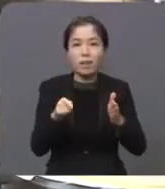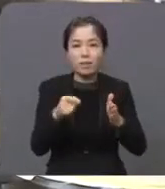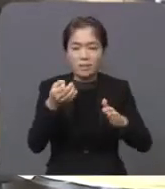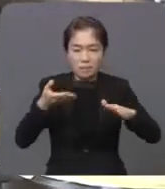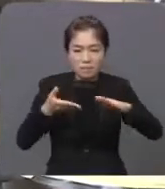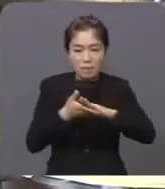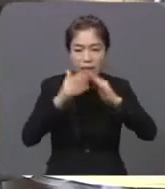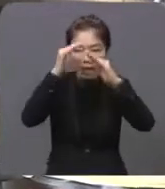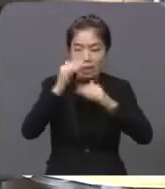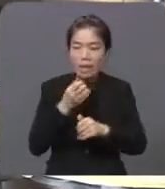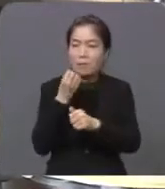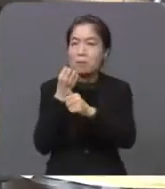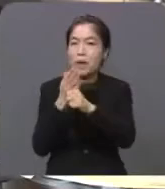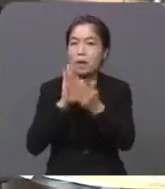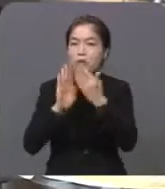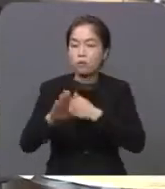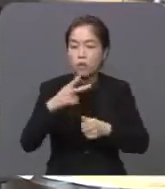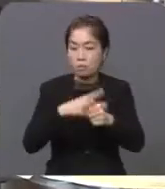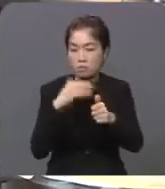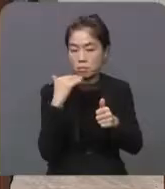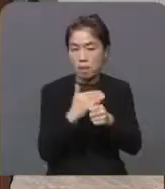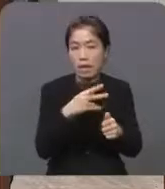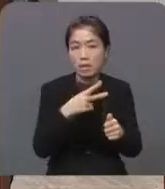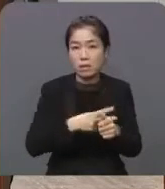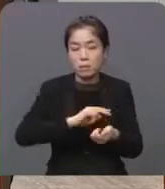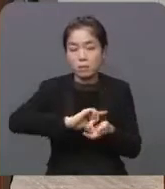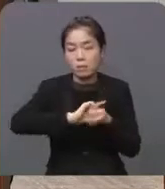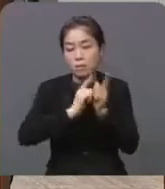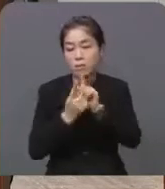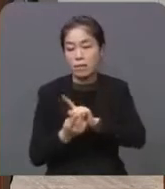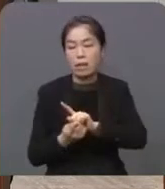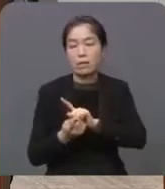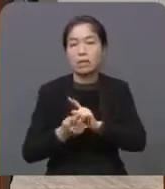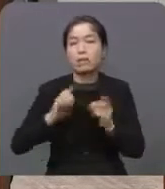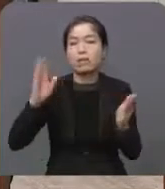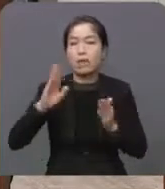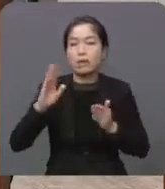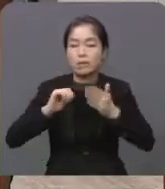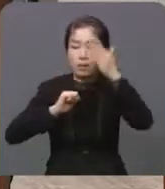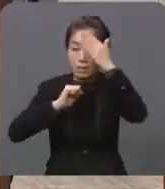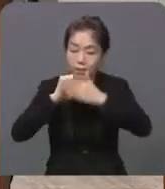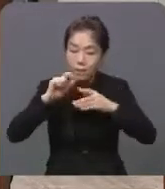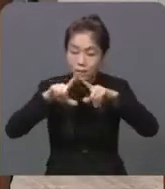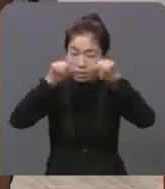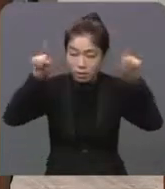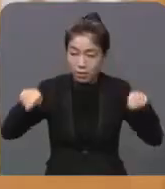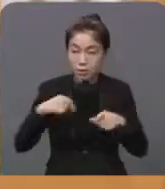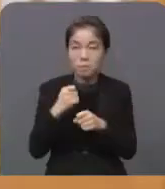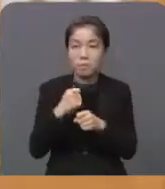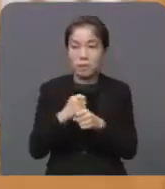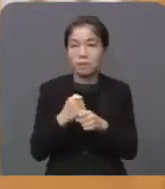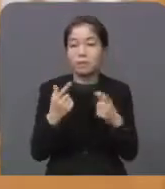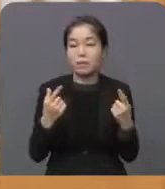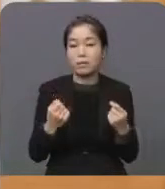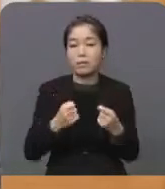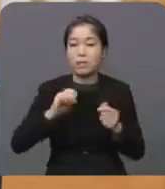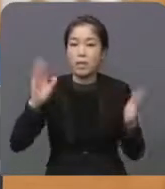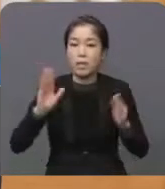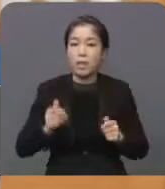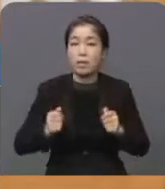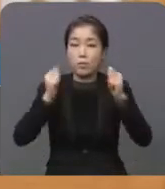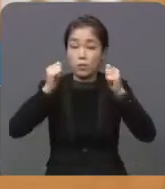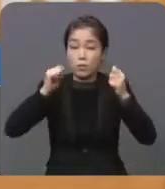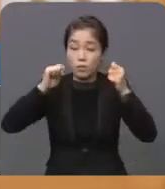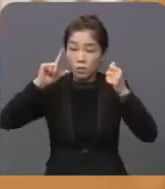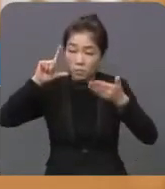요구했다는 사실을 폭로한 뒤 교단을 잃은 선생님의 빈자리를 채우겠다며 학생들이 만든 등신대입니다. 아이들의